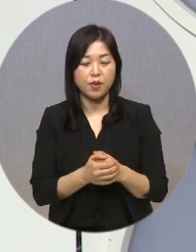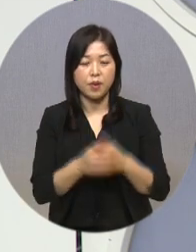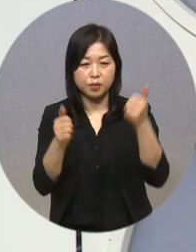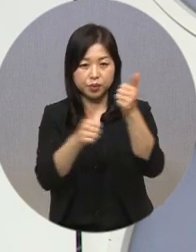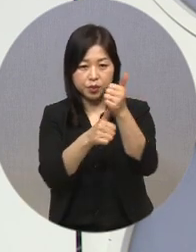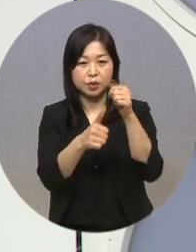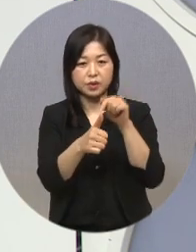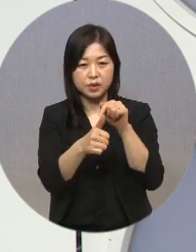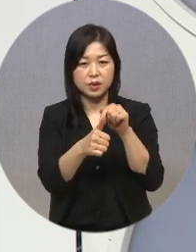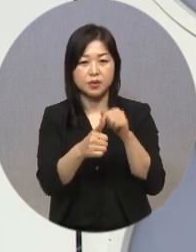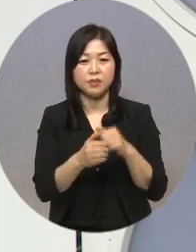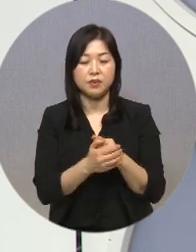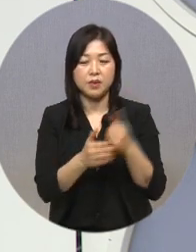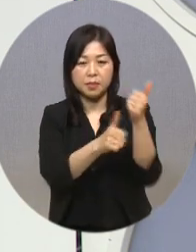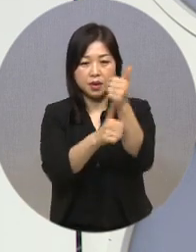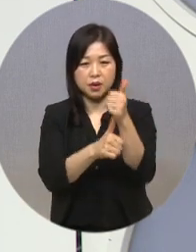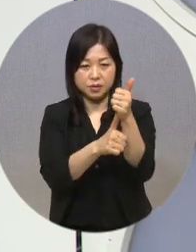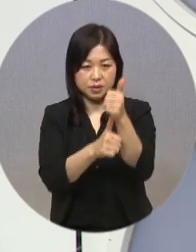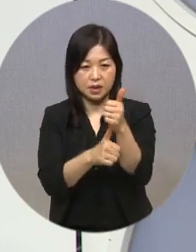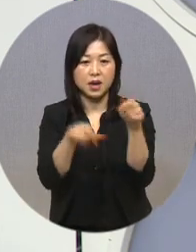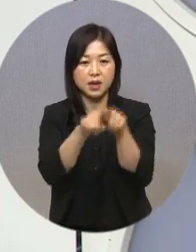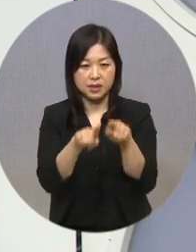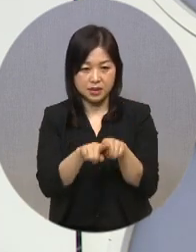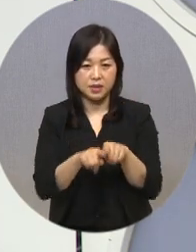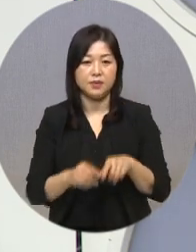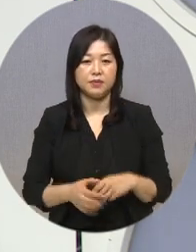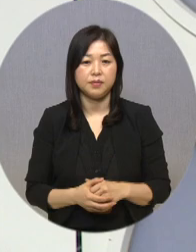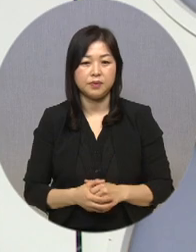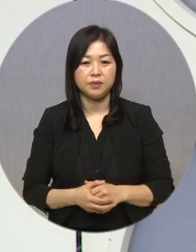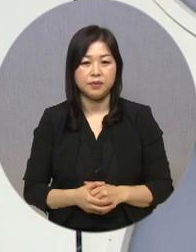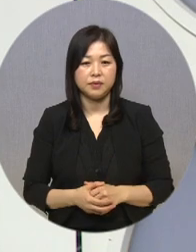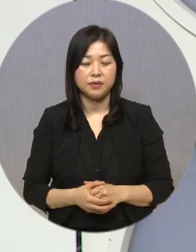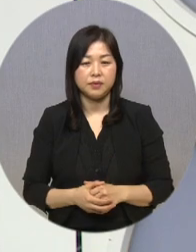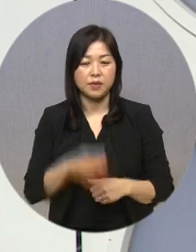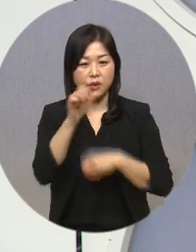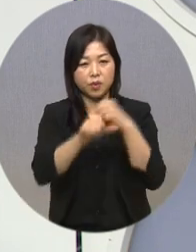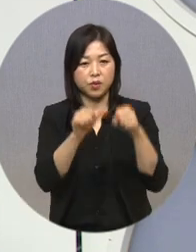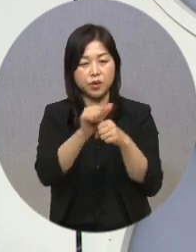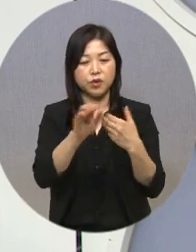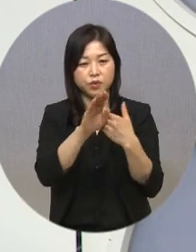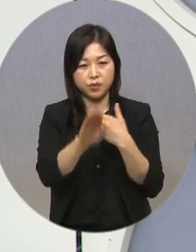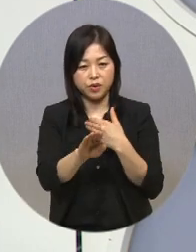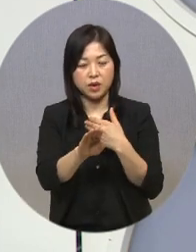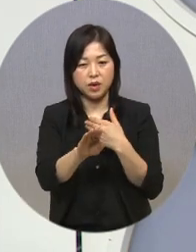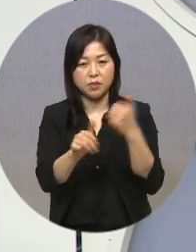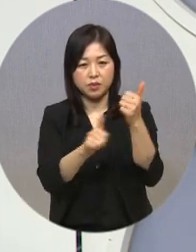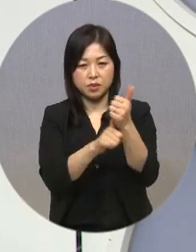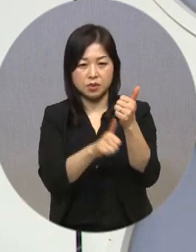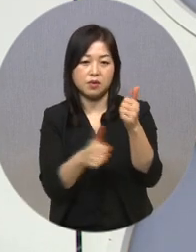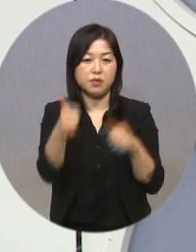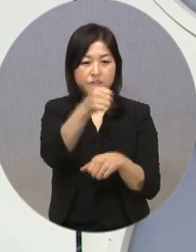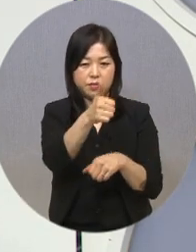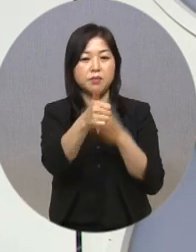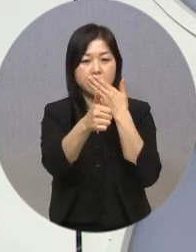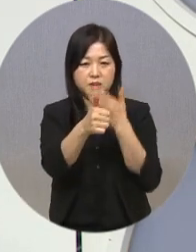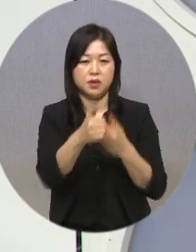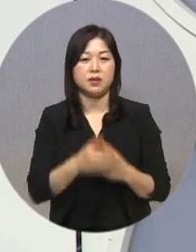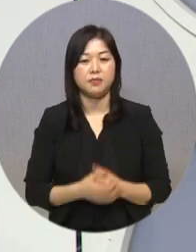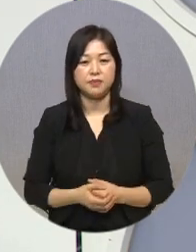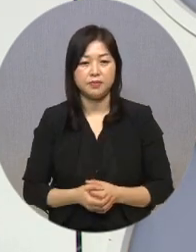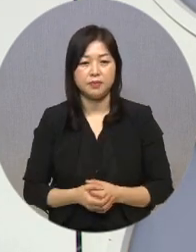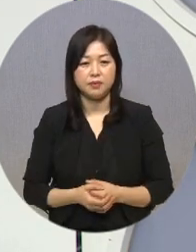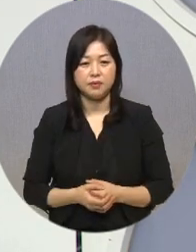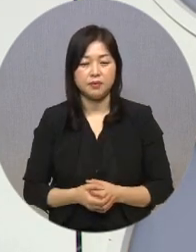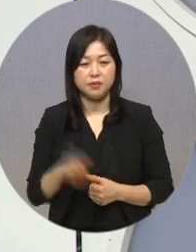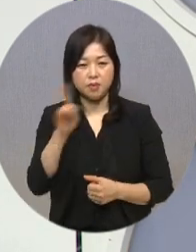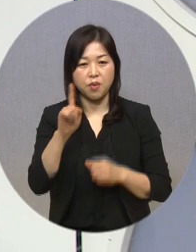이 부통령은 말이야 반려자예요. 같이. 그다음에 이제 5년 지나면 또 대통령이 될 테니까 그런.